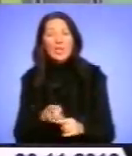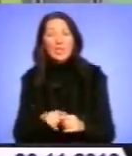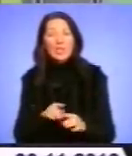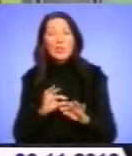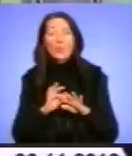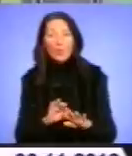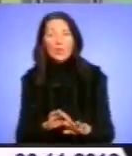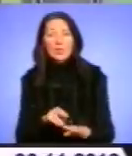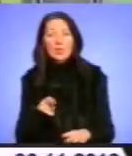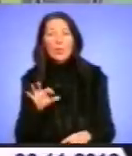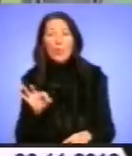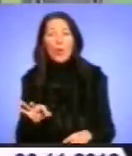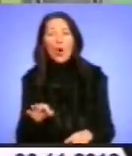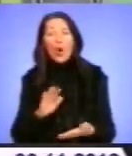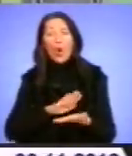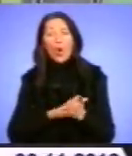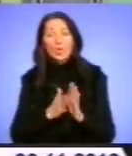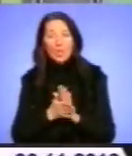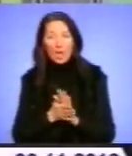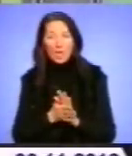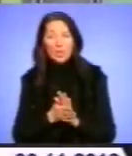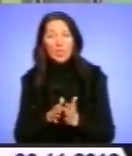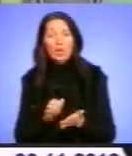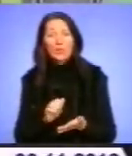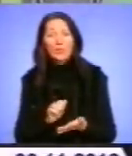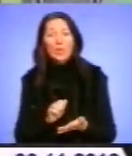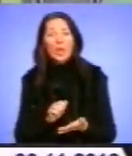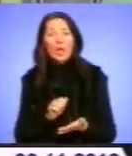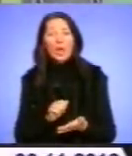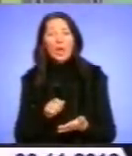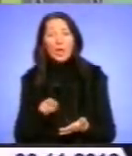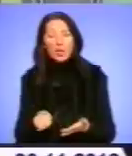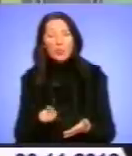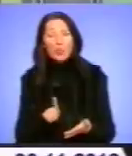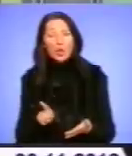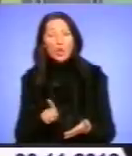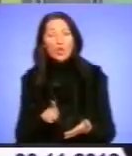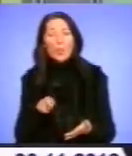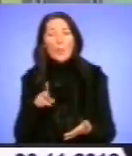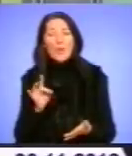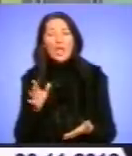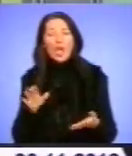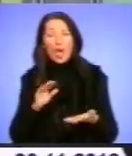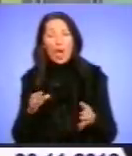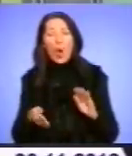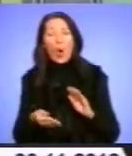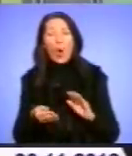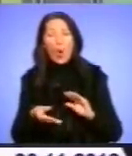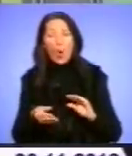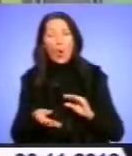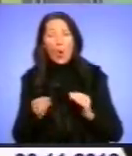проводяться по контрактах, оскільки при укладанні контрактів